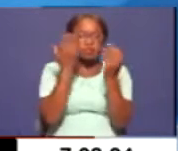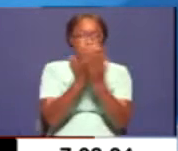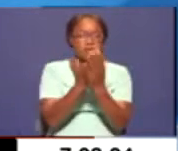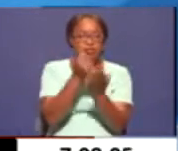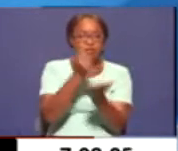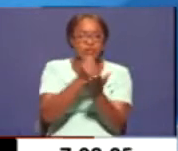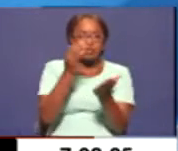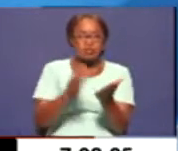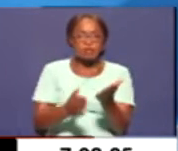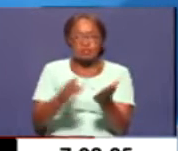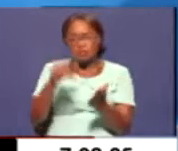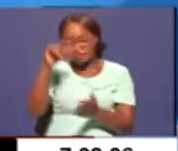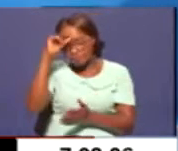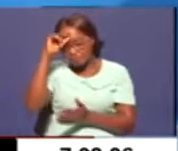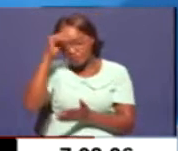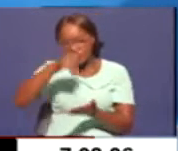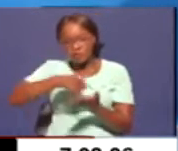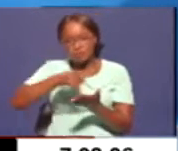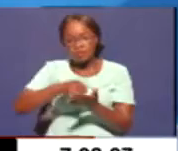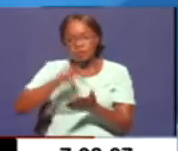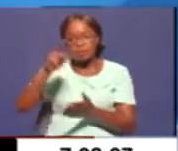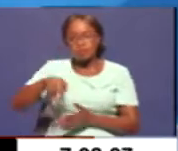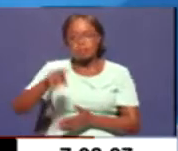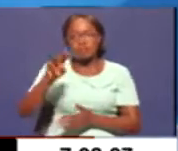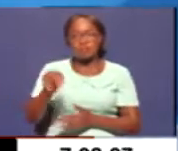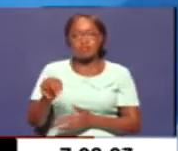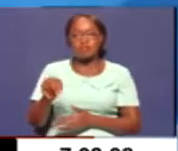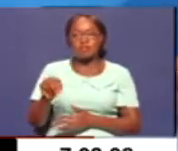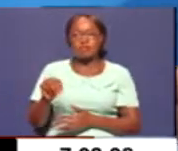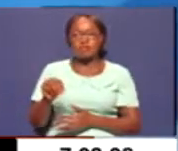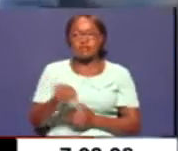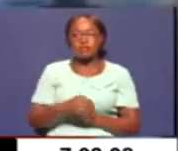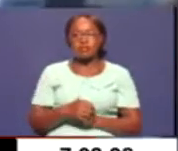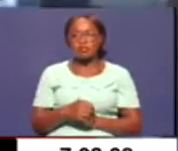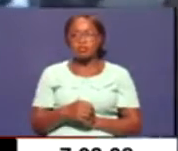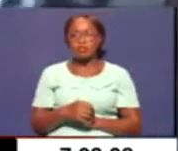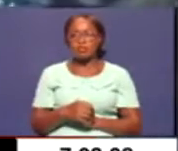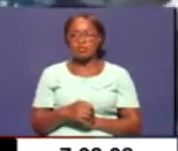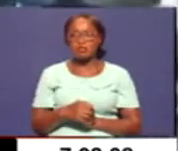wa serikali akiwemo waziri mkuu wa nchi hiyo Abdalla Hamdok.